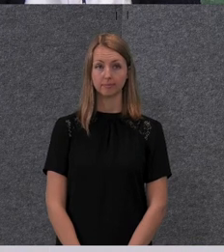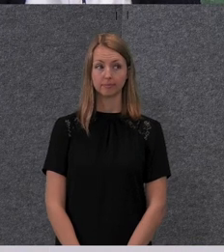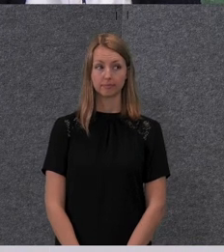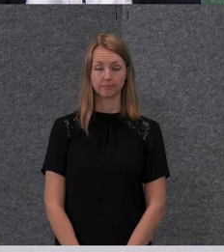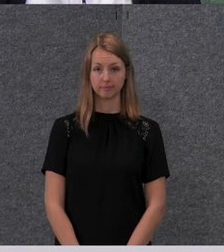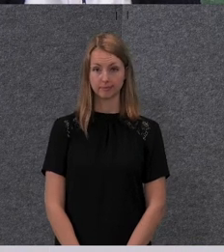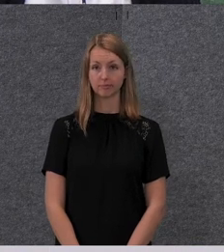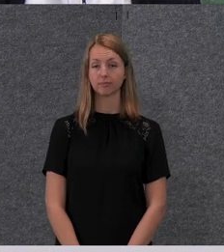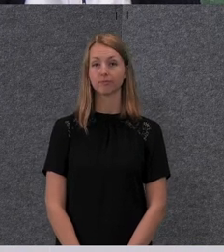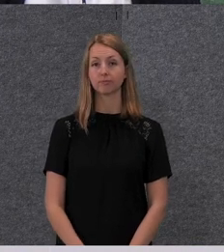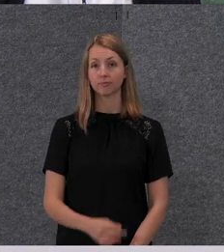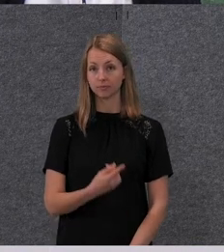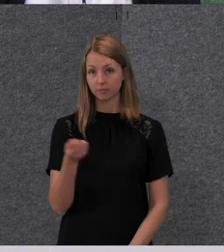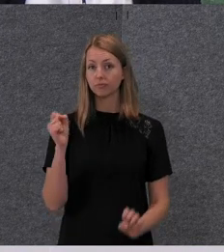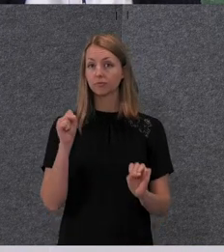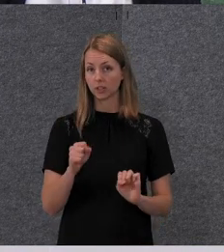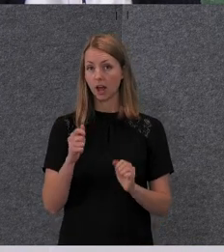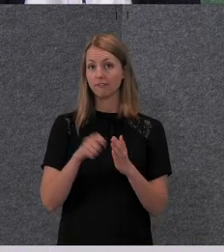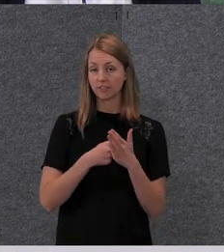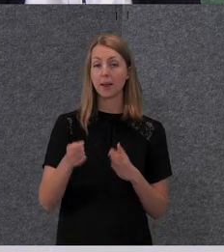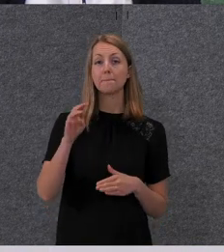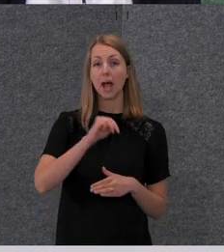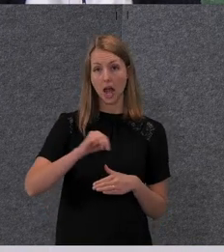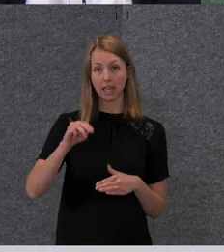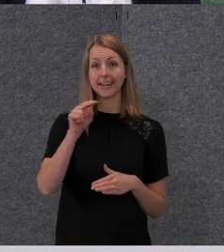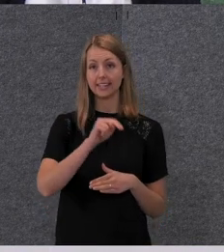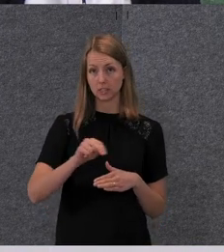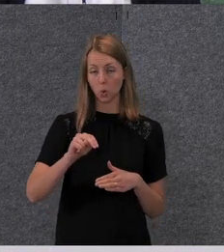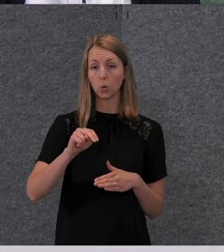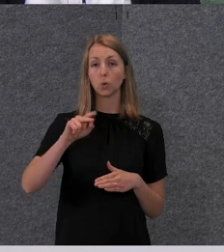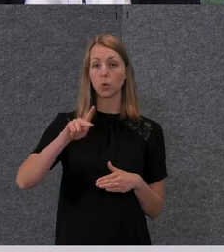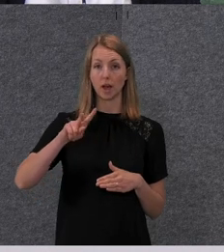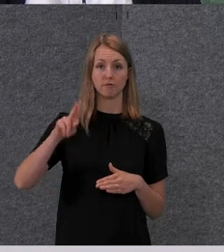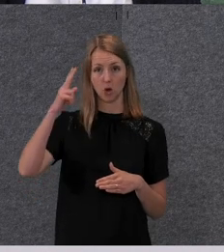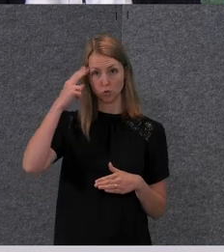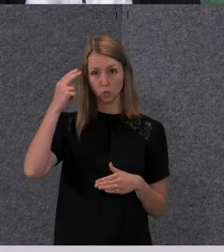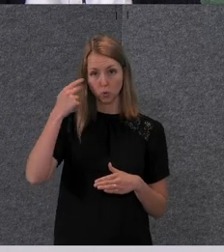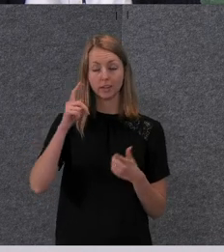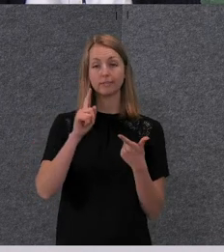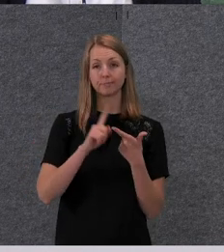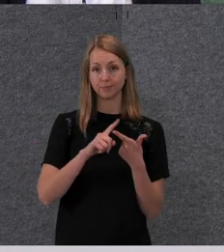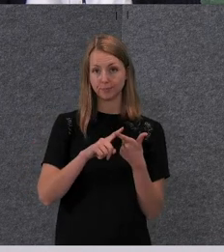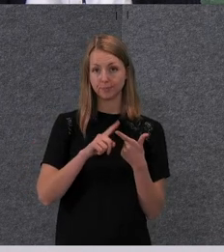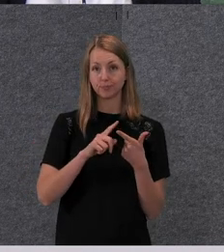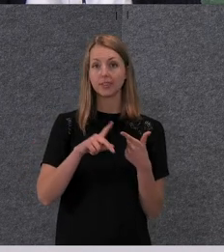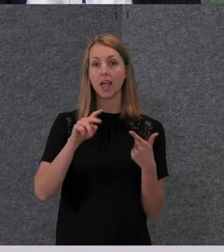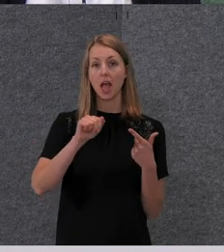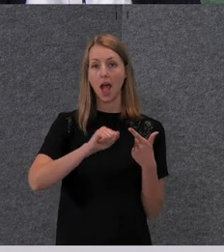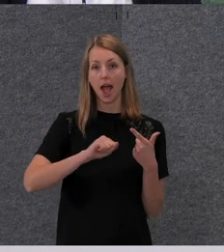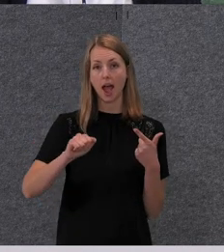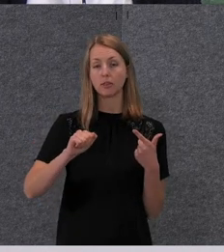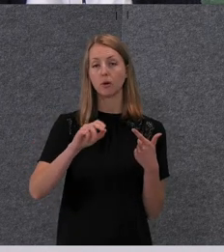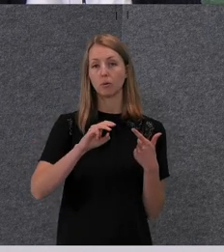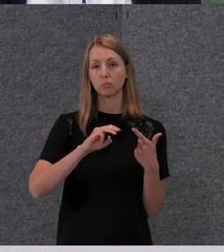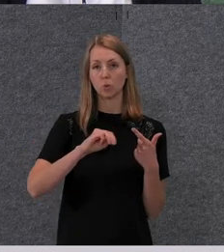kandidieren und hier habt ihr die Möglichkeit, Maria Nestorio aus dem KV Düren zu wählen. Ihr habt die Möglichkeit, Anne-Mone